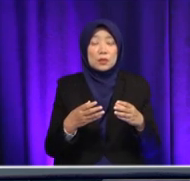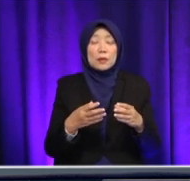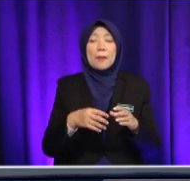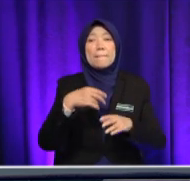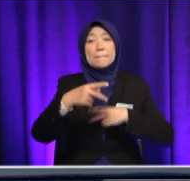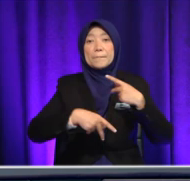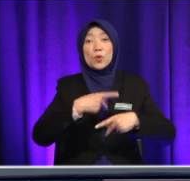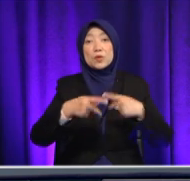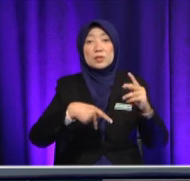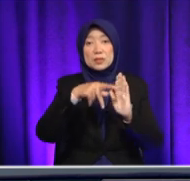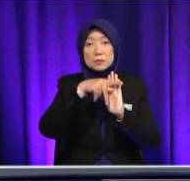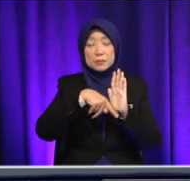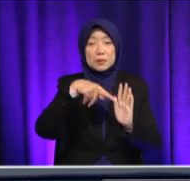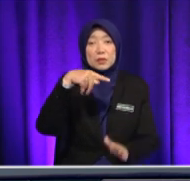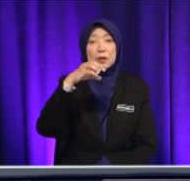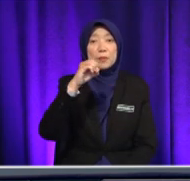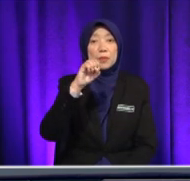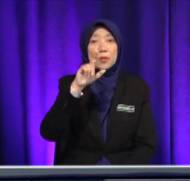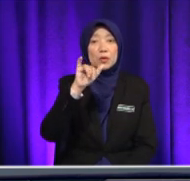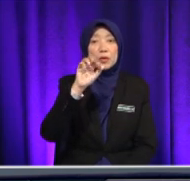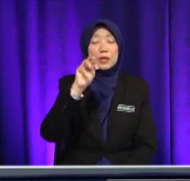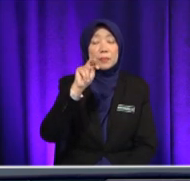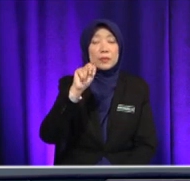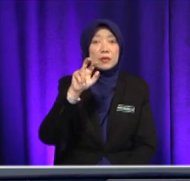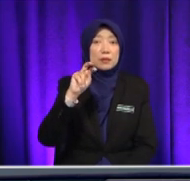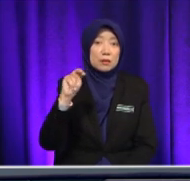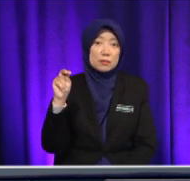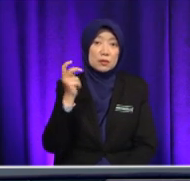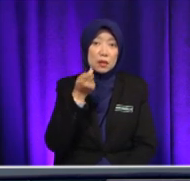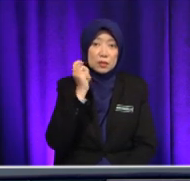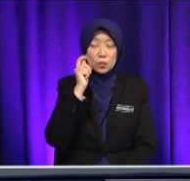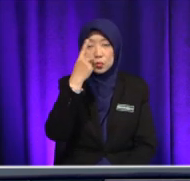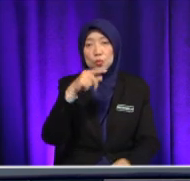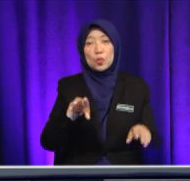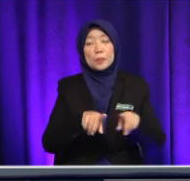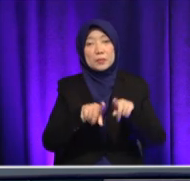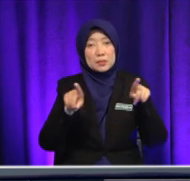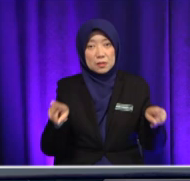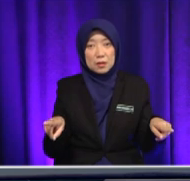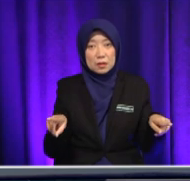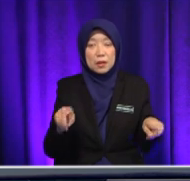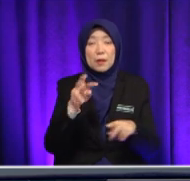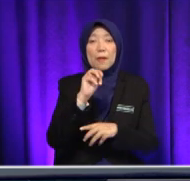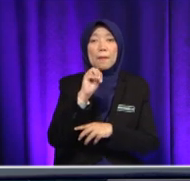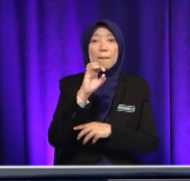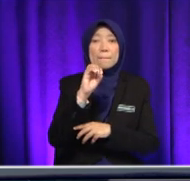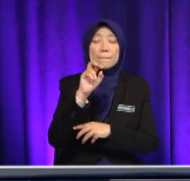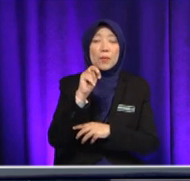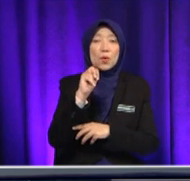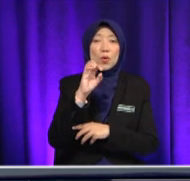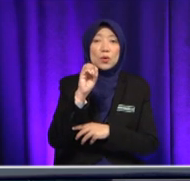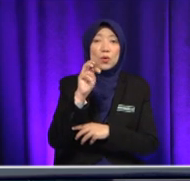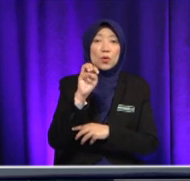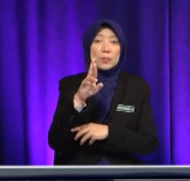dengan memasukkan beberapa bahan kimia yang lain untuk memisahkan monomer-monomer tersebut.